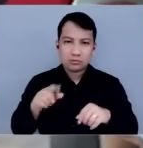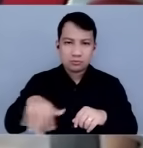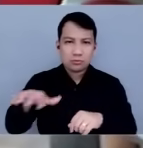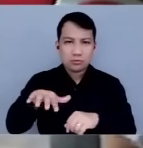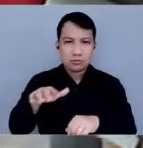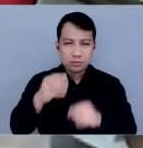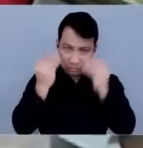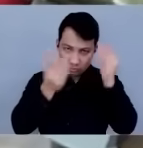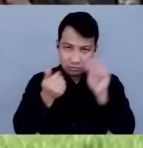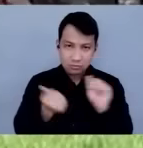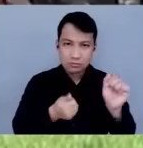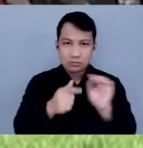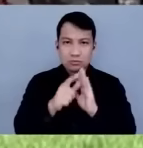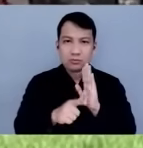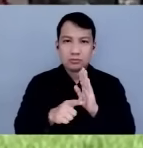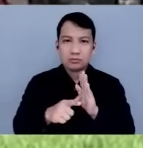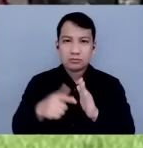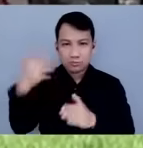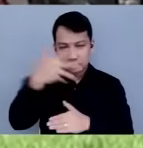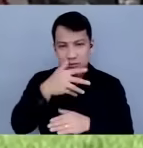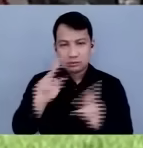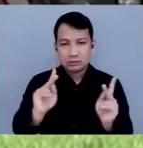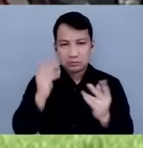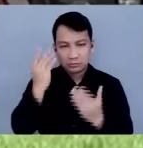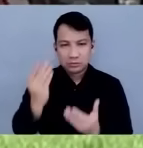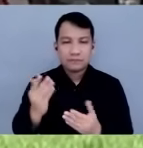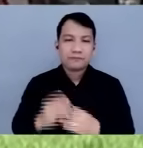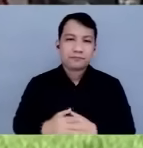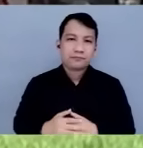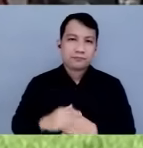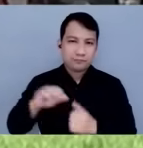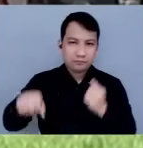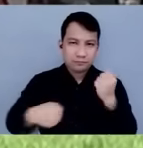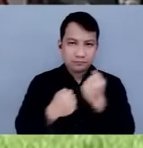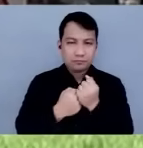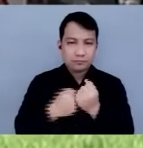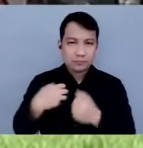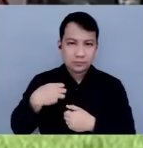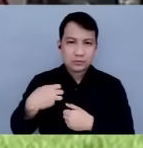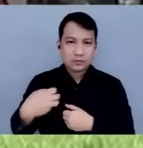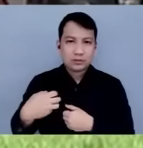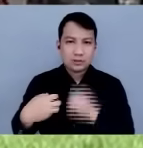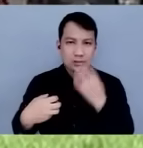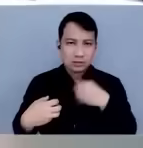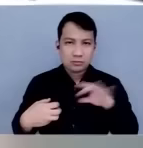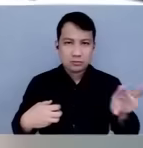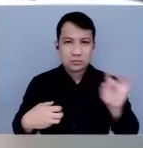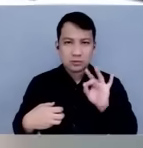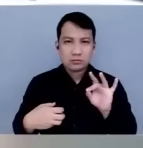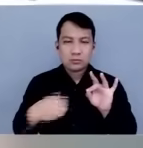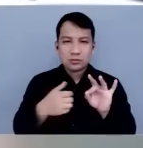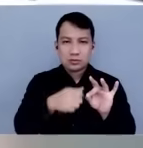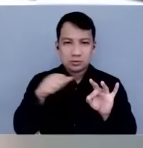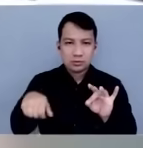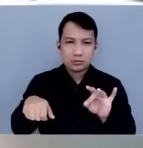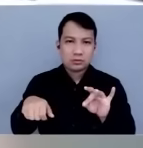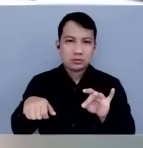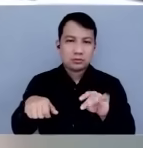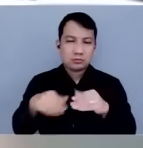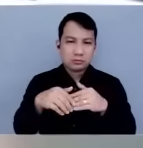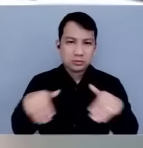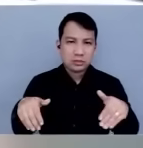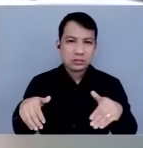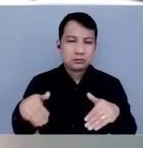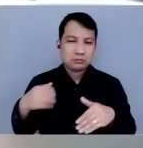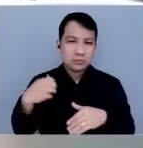law-abiding citizens. Suportado naman ang Davao City Police kung sino man ang pipiliing mamuno sa kanilang hanay.